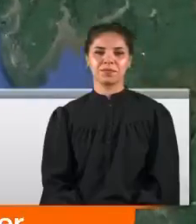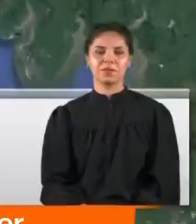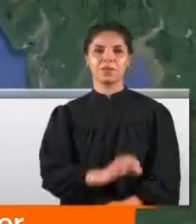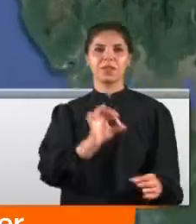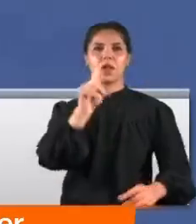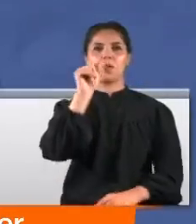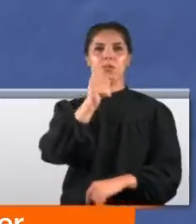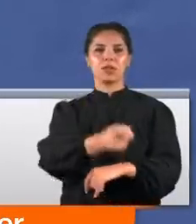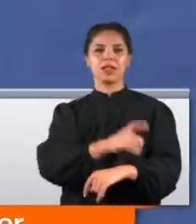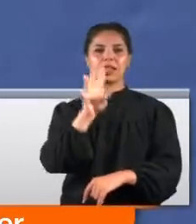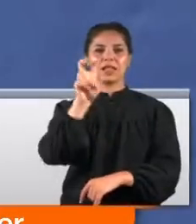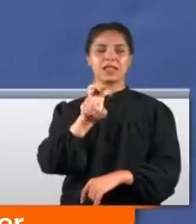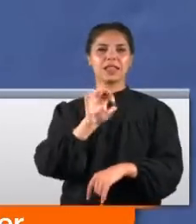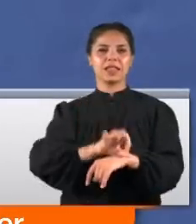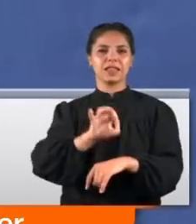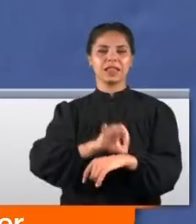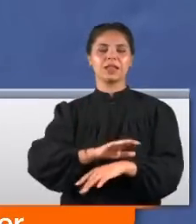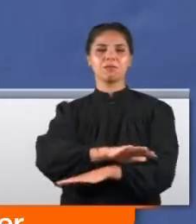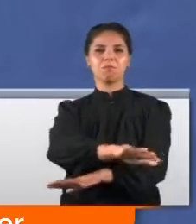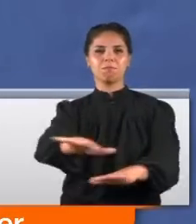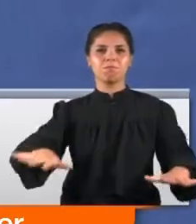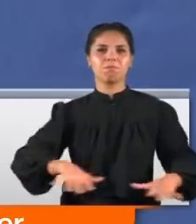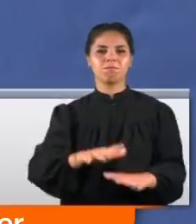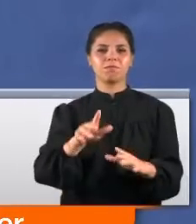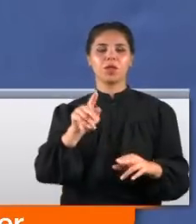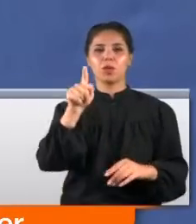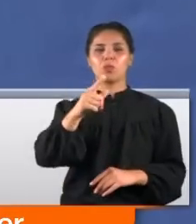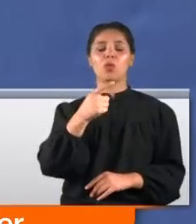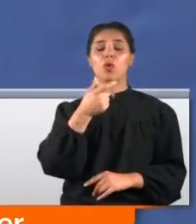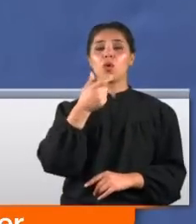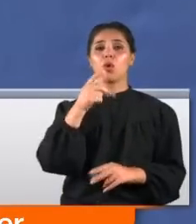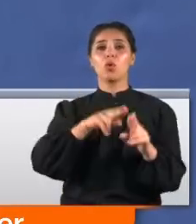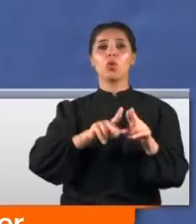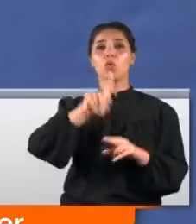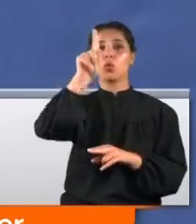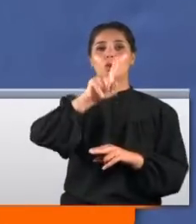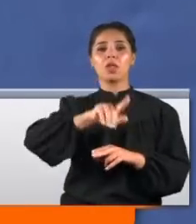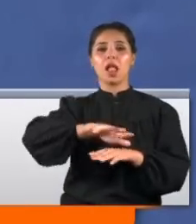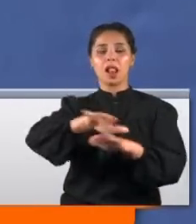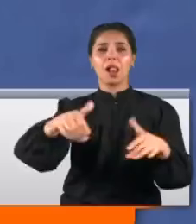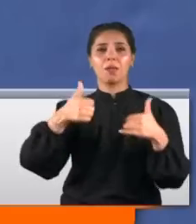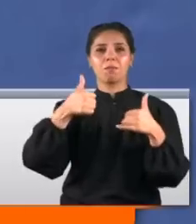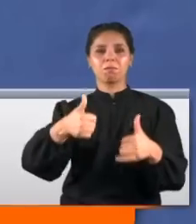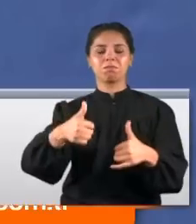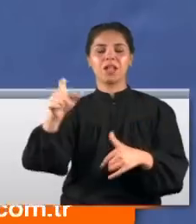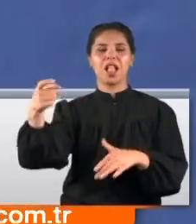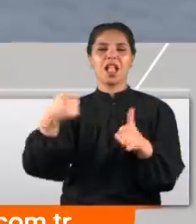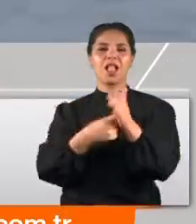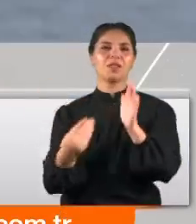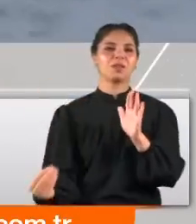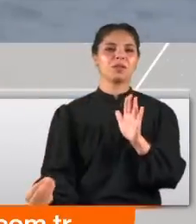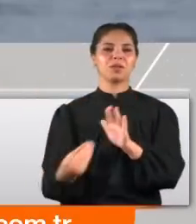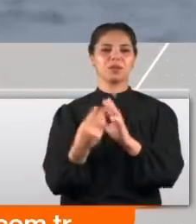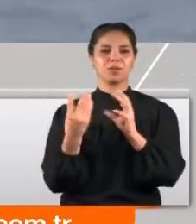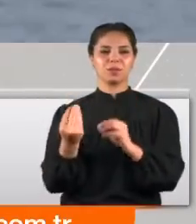Tam 11 saat 48 dakika boyunca kulaç attı, Kuzey Kanalı'nı geçmeyi başardı. Adını tarihe altın harflerle yazdırdı.